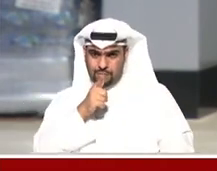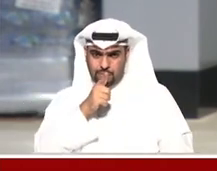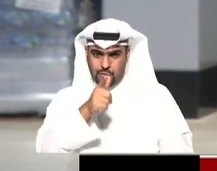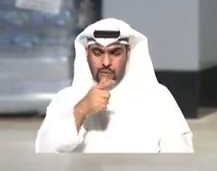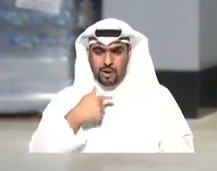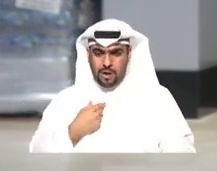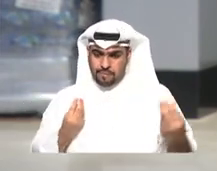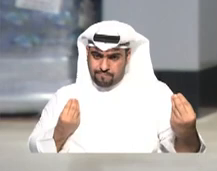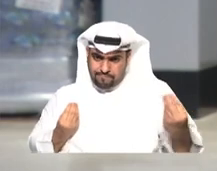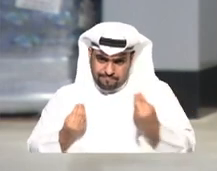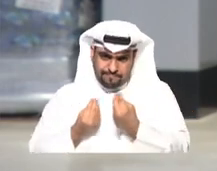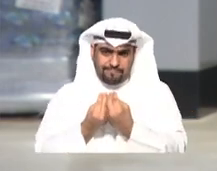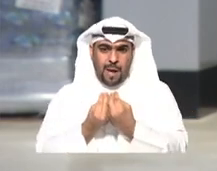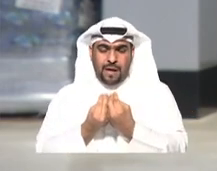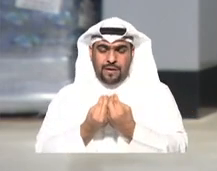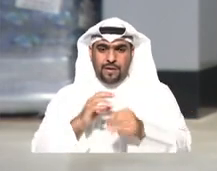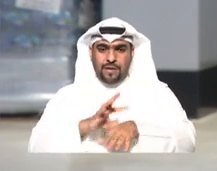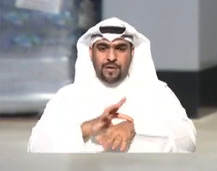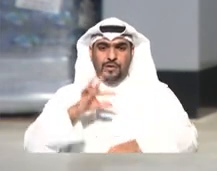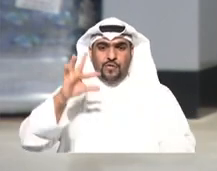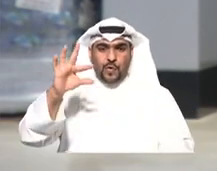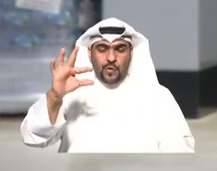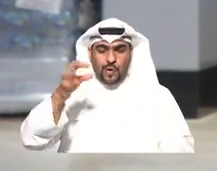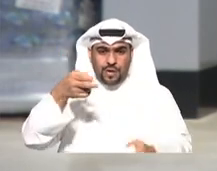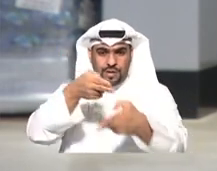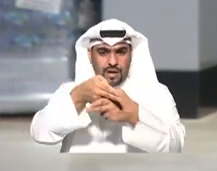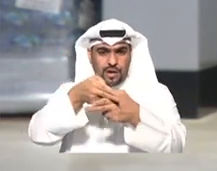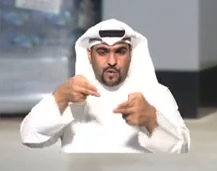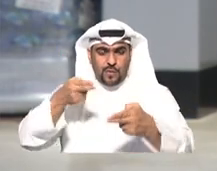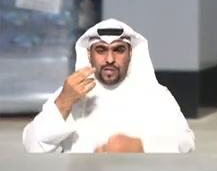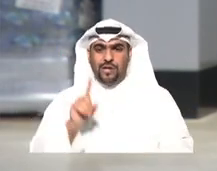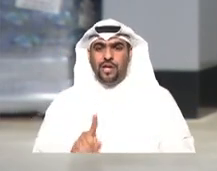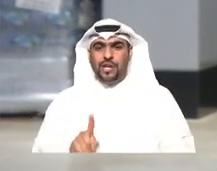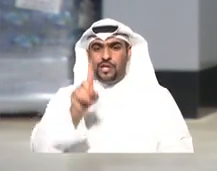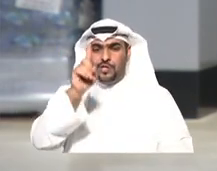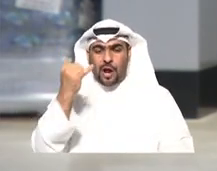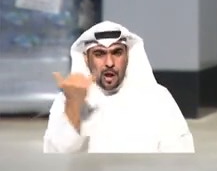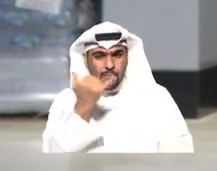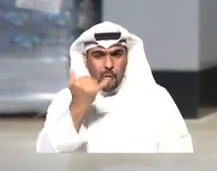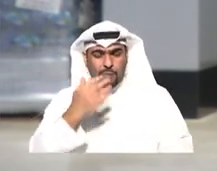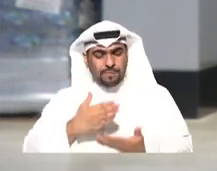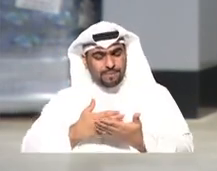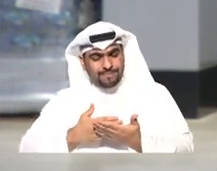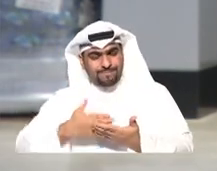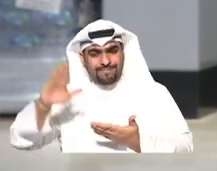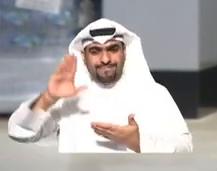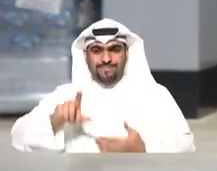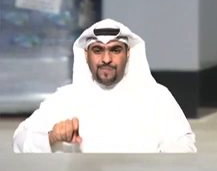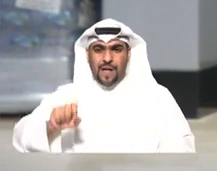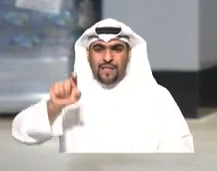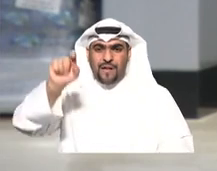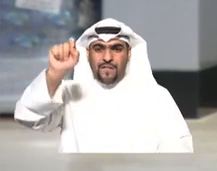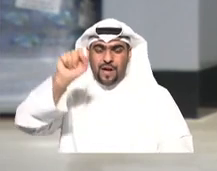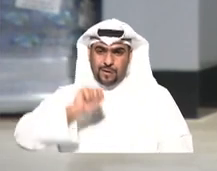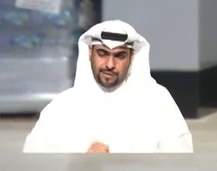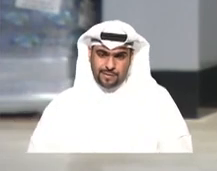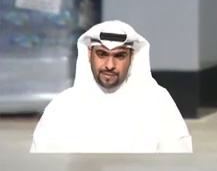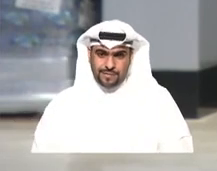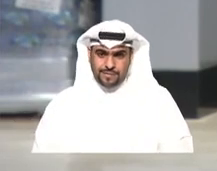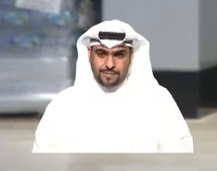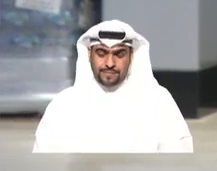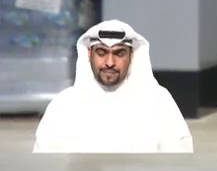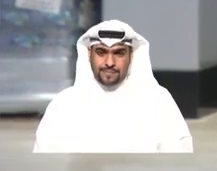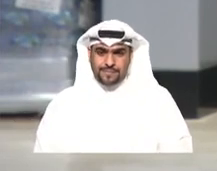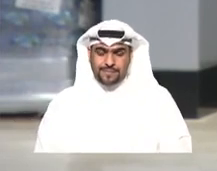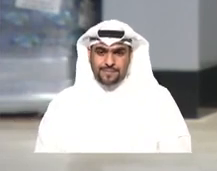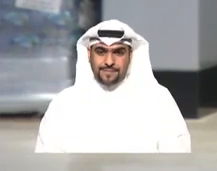جنب مع إخوتهم الكويتيين في سبيل التصدي لفيروس كورونا ومواجهته من دولة